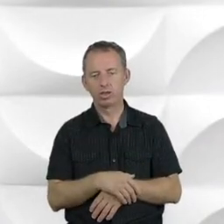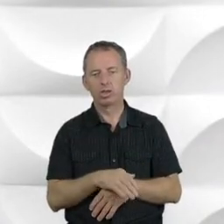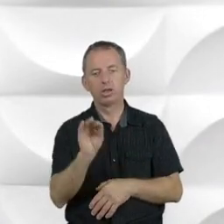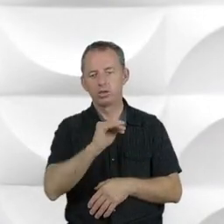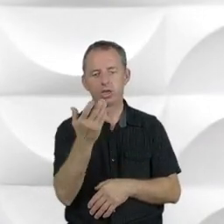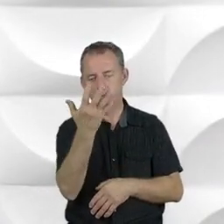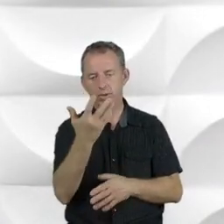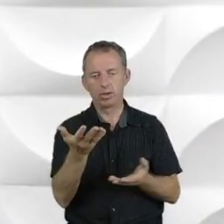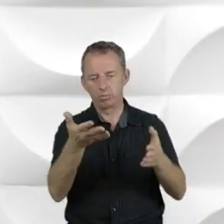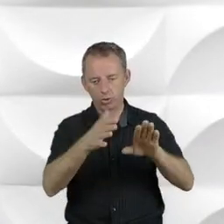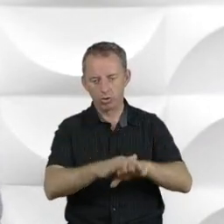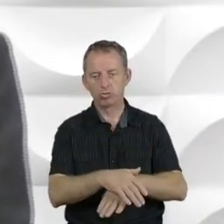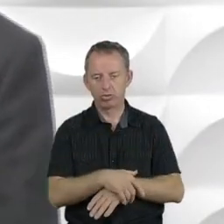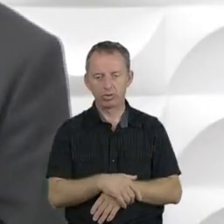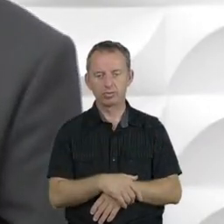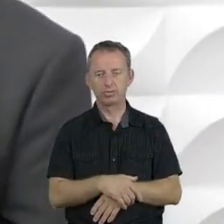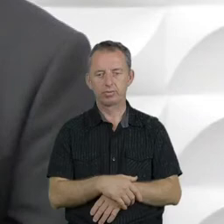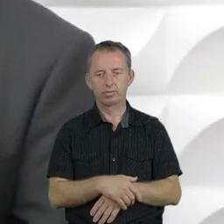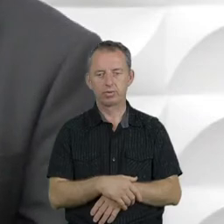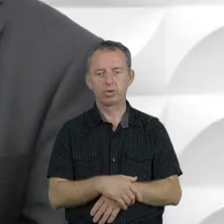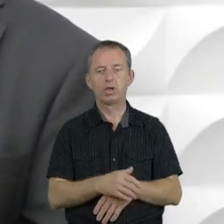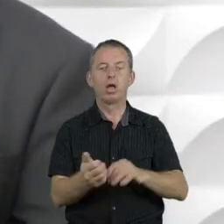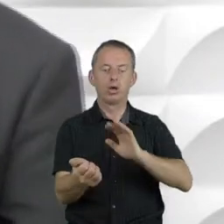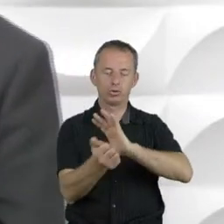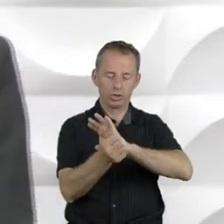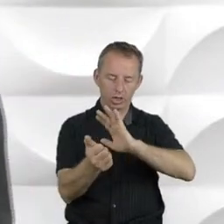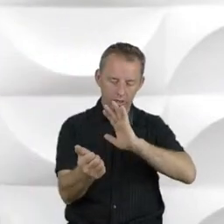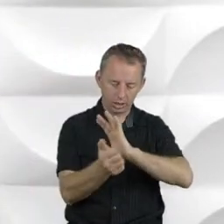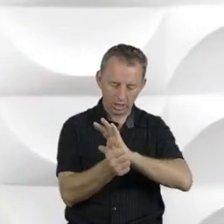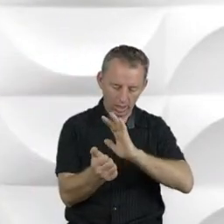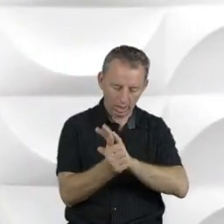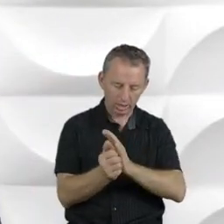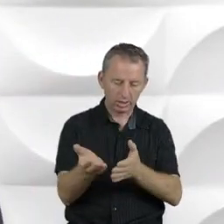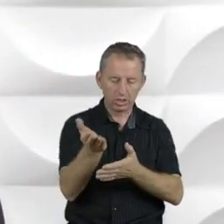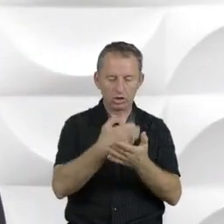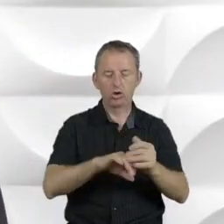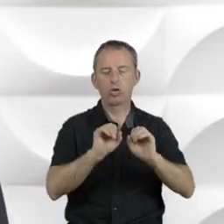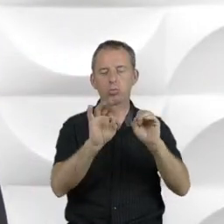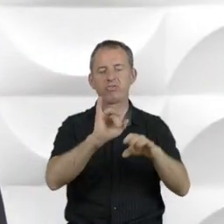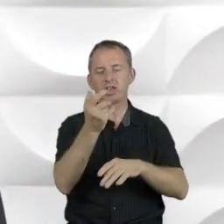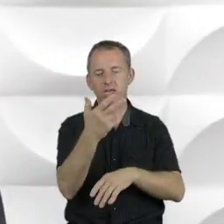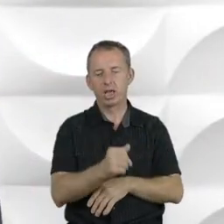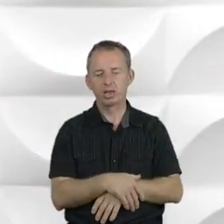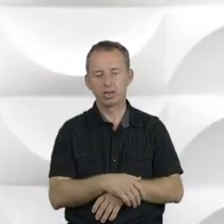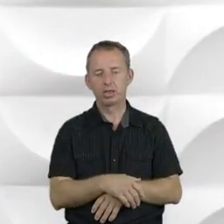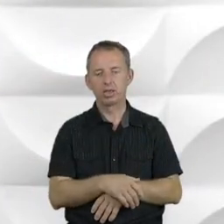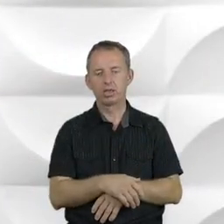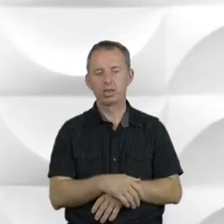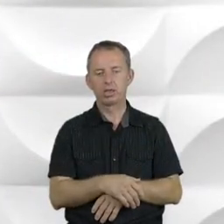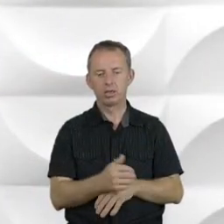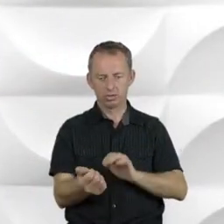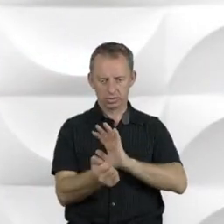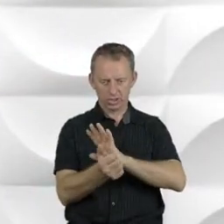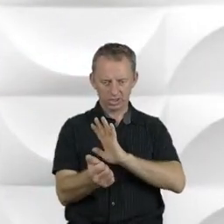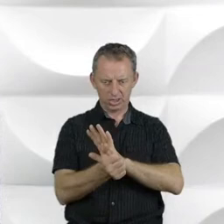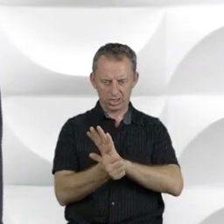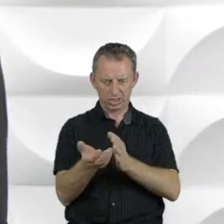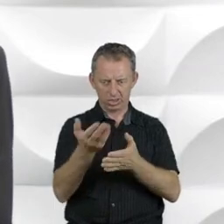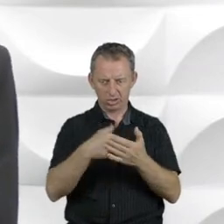5 błogosławieństw. W 16 rozdziale mamy kolejne. Ktoś powie w 16